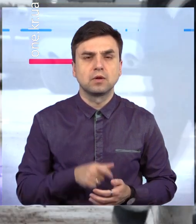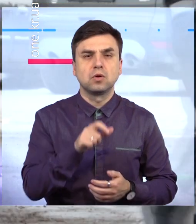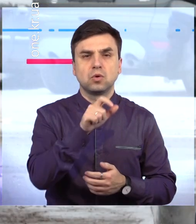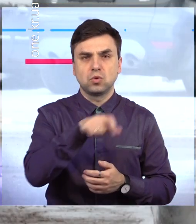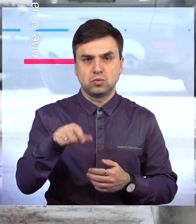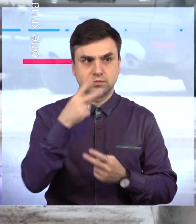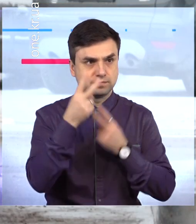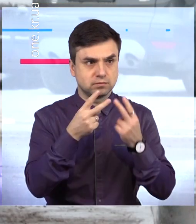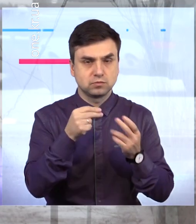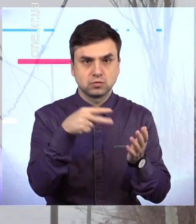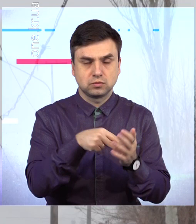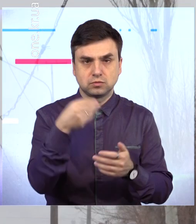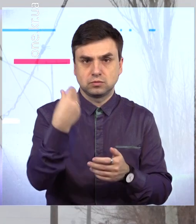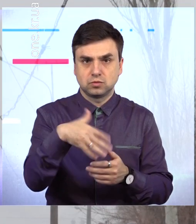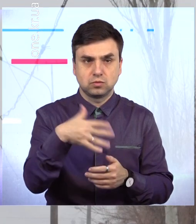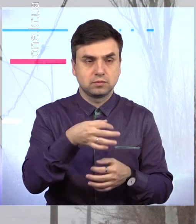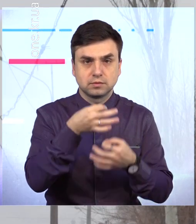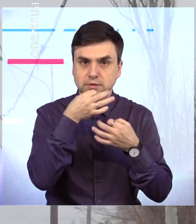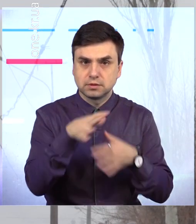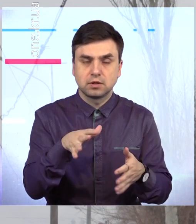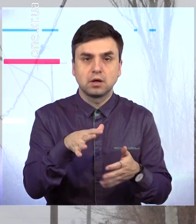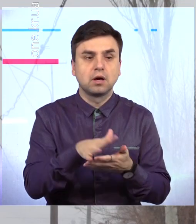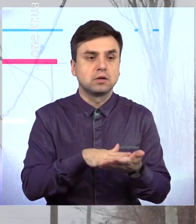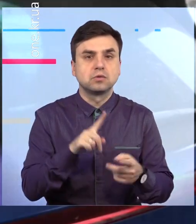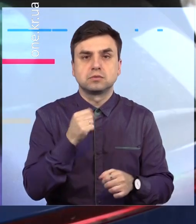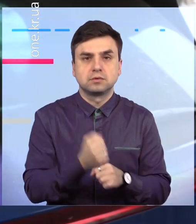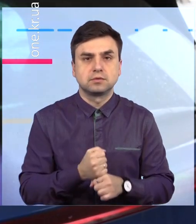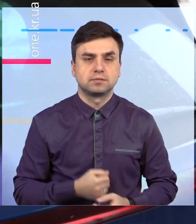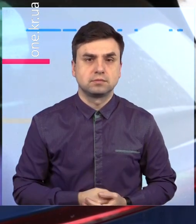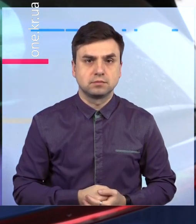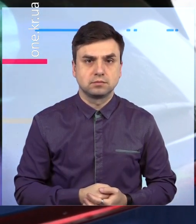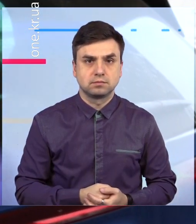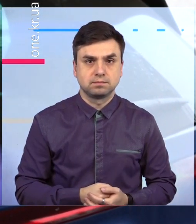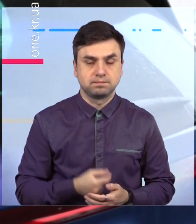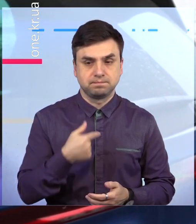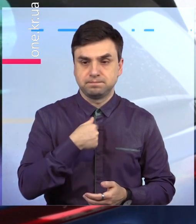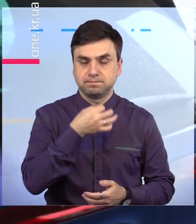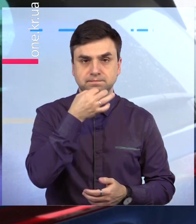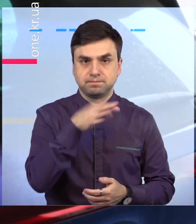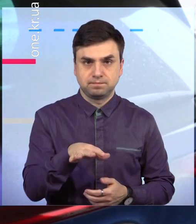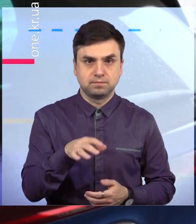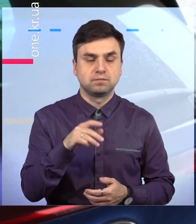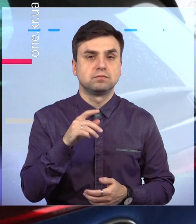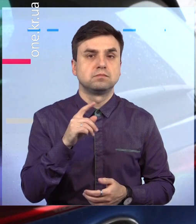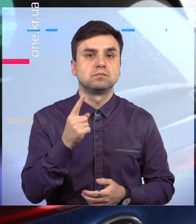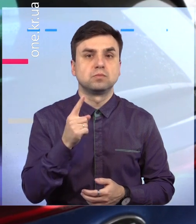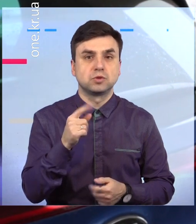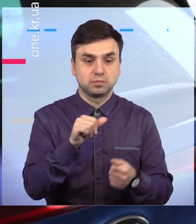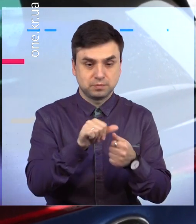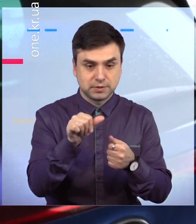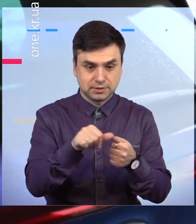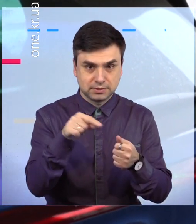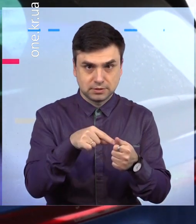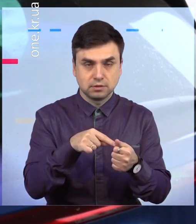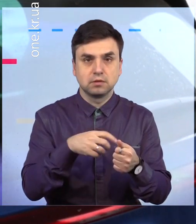такі ціни не влаштовують, проте діватися нікуди. Отрицательно относимся, потому что это цена образовывающая